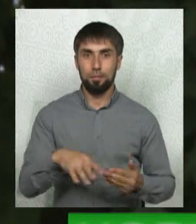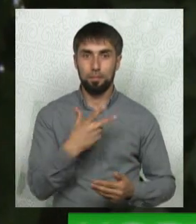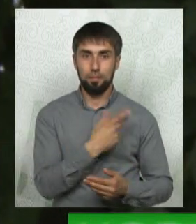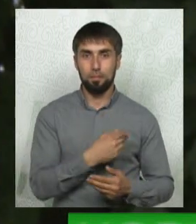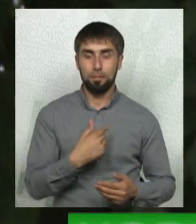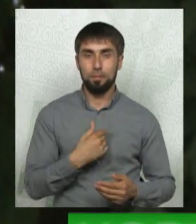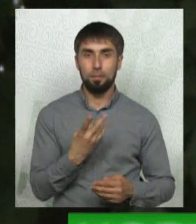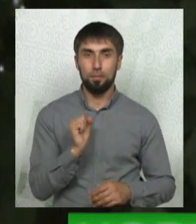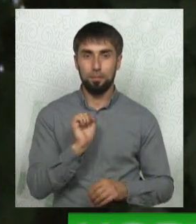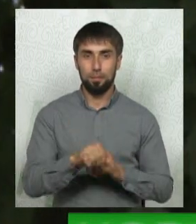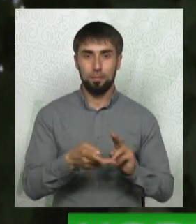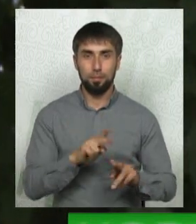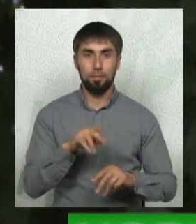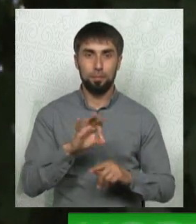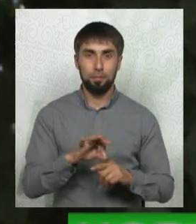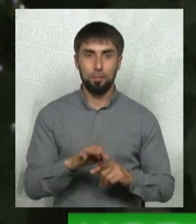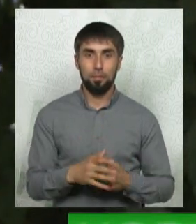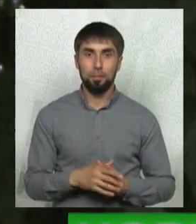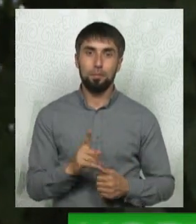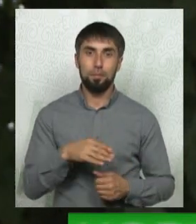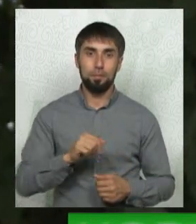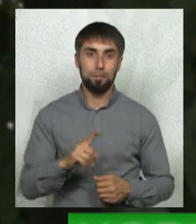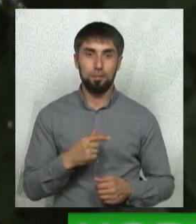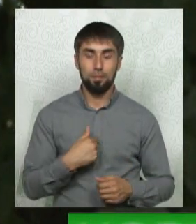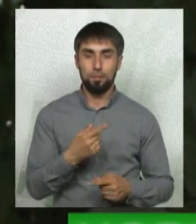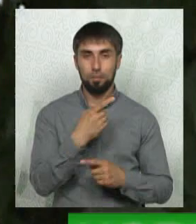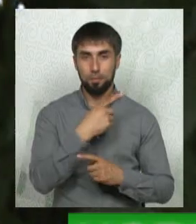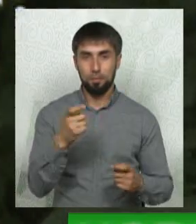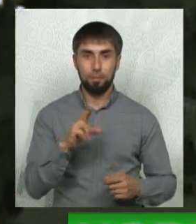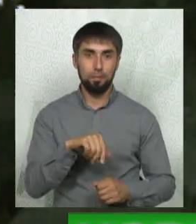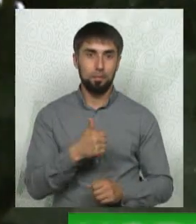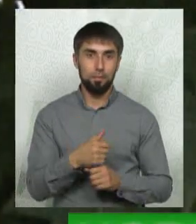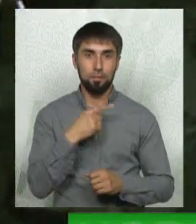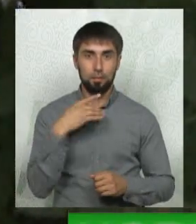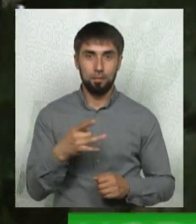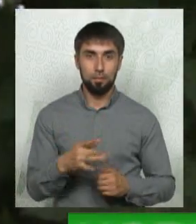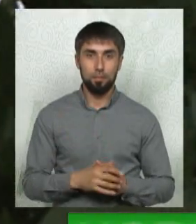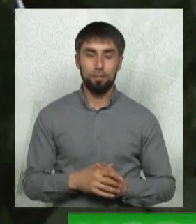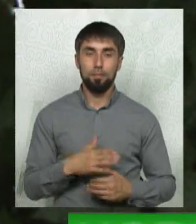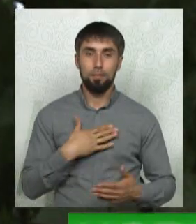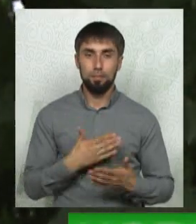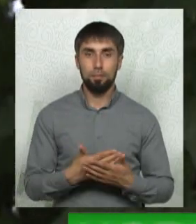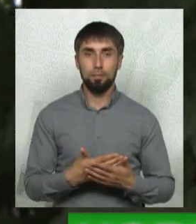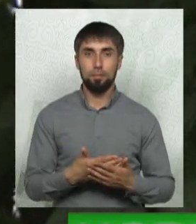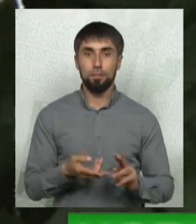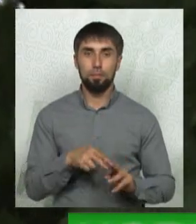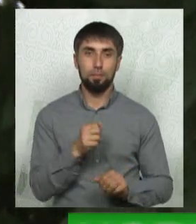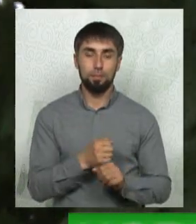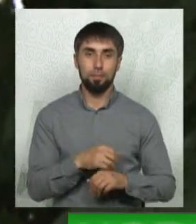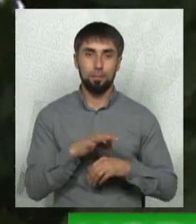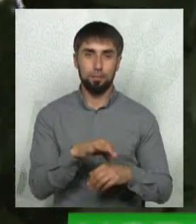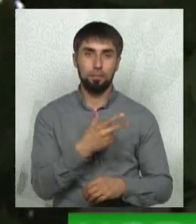вакцинации мы не победим эту болезнь. Так что я призываю, так же, как и глава нашей республики, активно